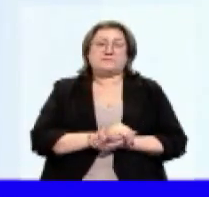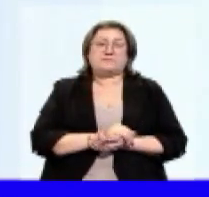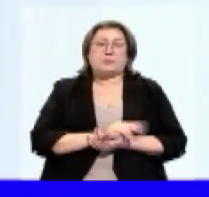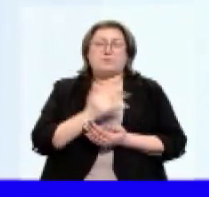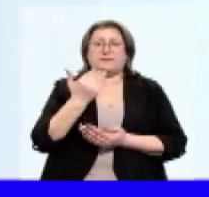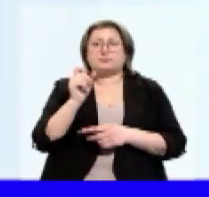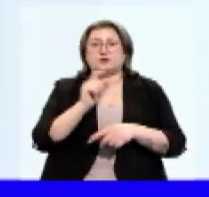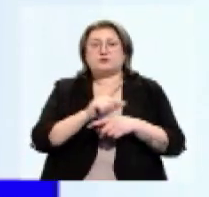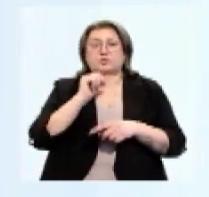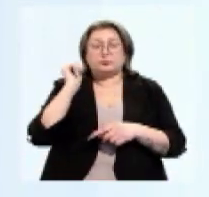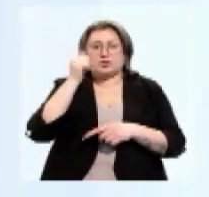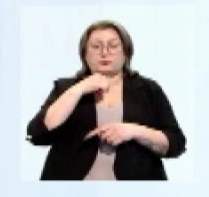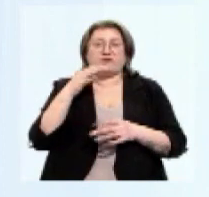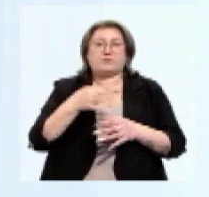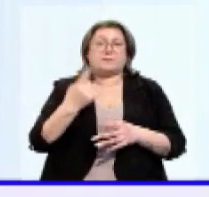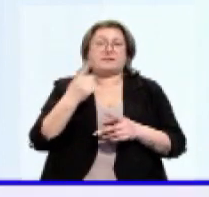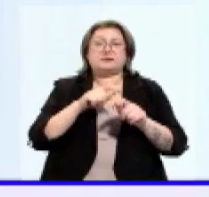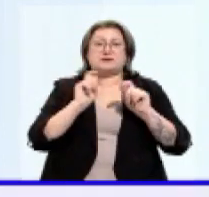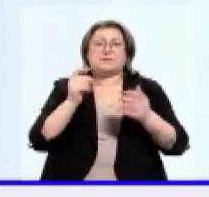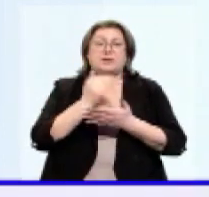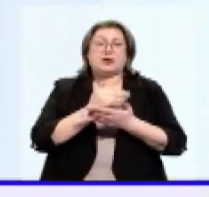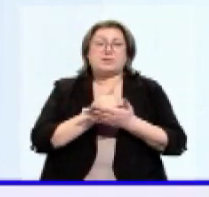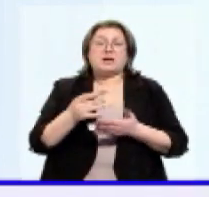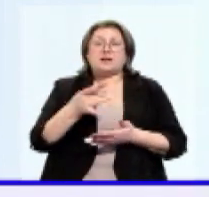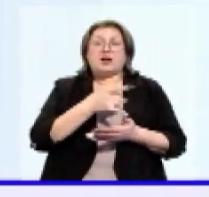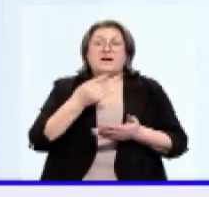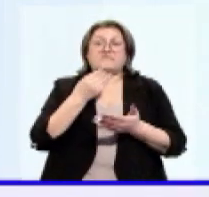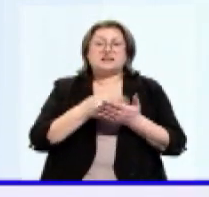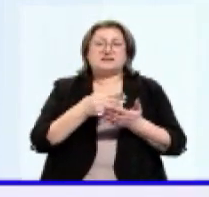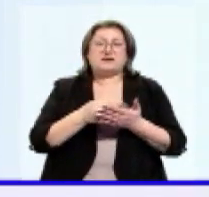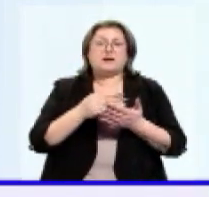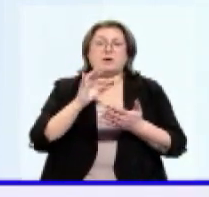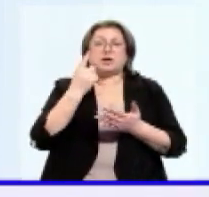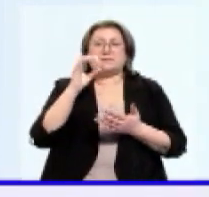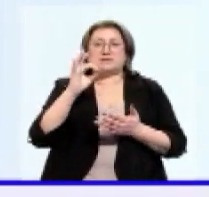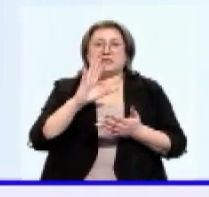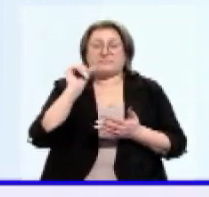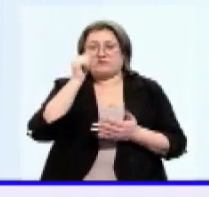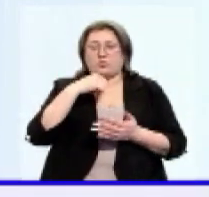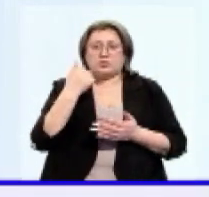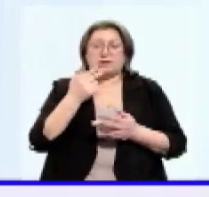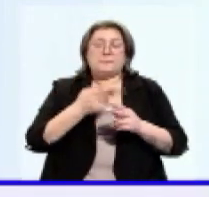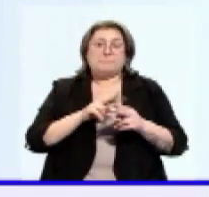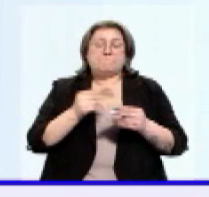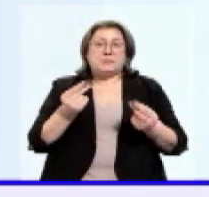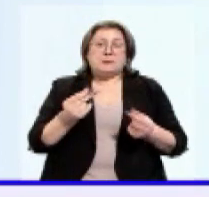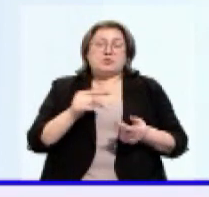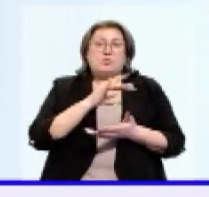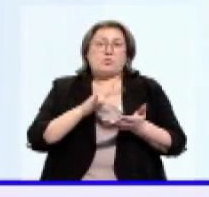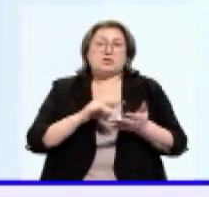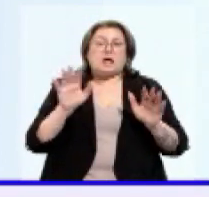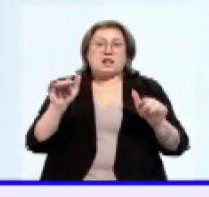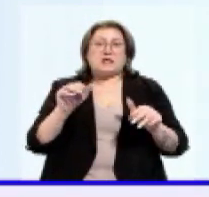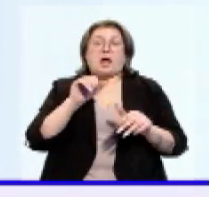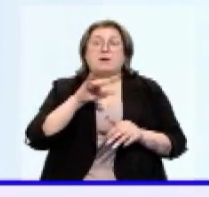вашему поручению, в прошлом году в области впервые была запущена программа регионального финансирования под 1% годовых, в рамках которой предприниматели города